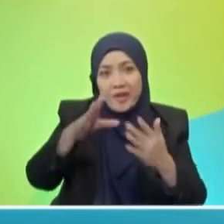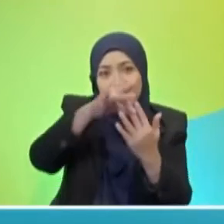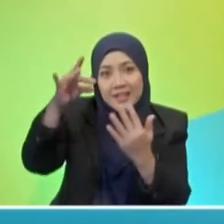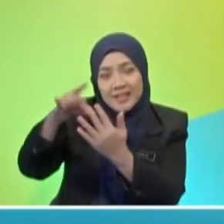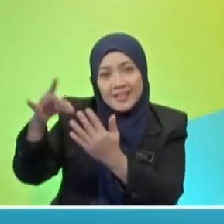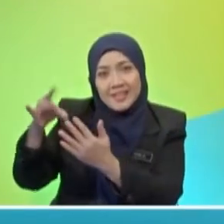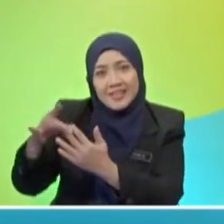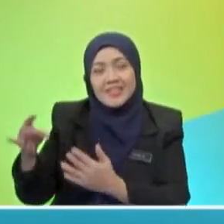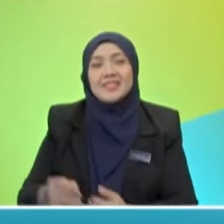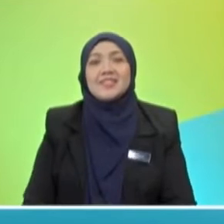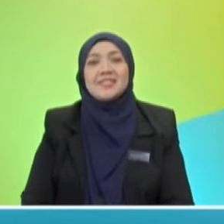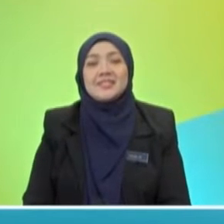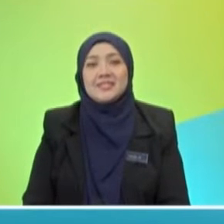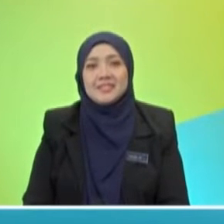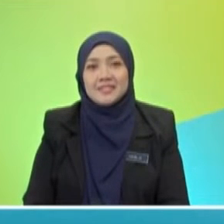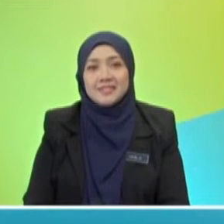pula menjadi pilihannya?